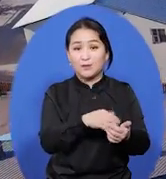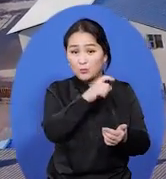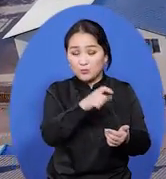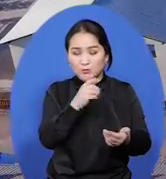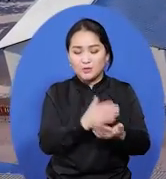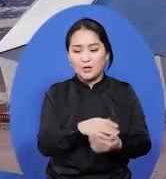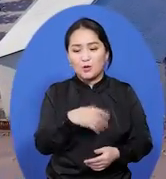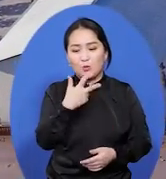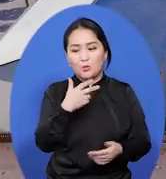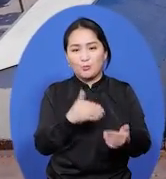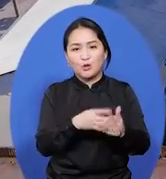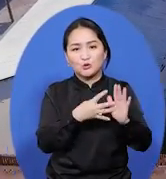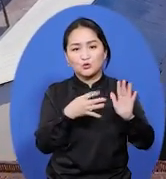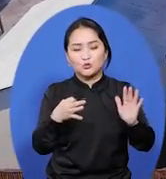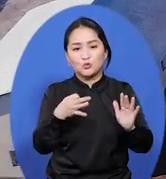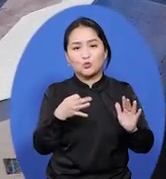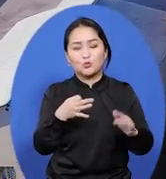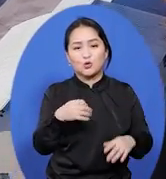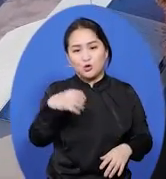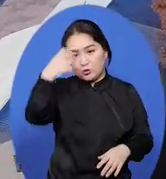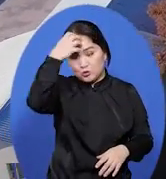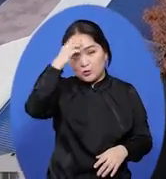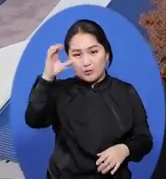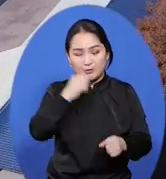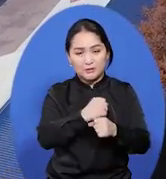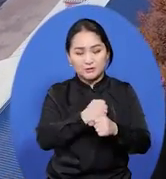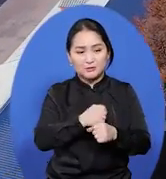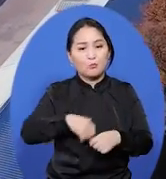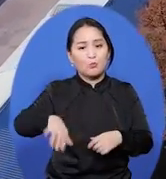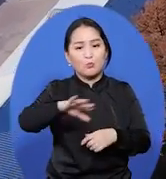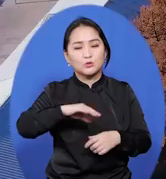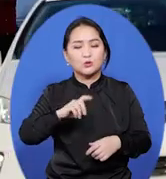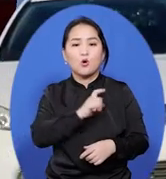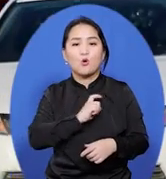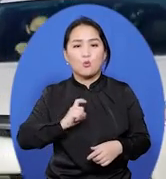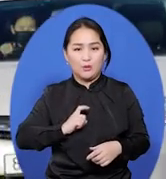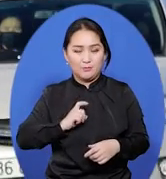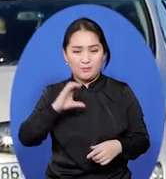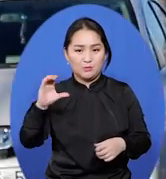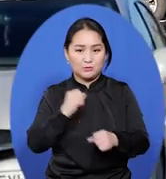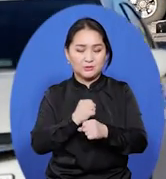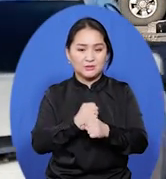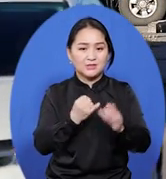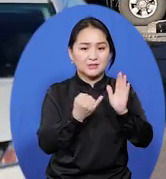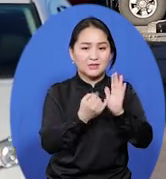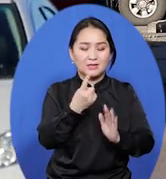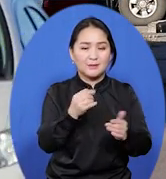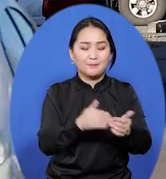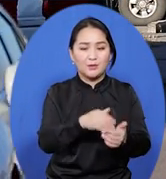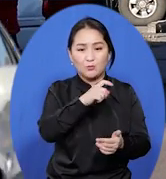За энддээс нэг хүн нэг 3923 төрийн албагч байдаг. Бус нь дандаа хувийн салбарт ажиллаад байна шүү дээ. Энэ иргэдээс 61 мянган